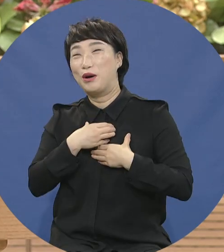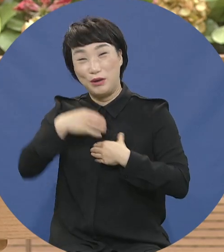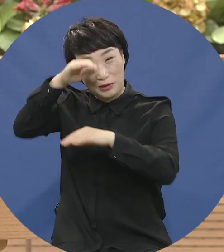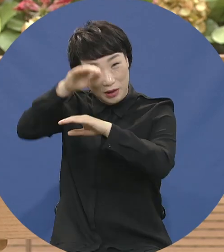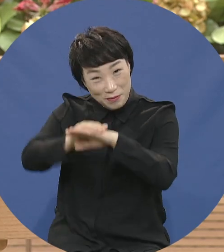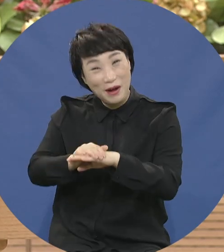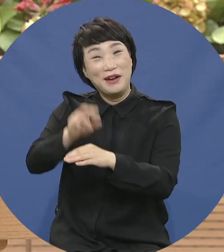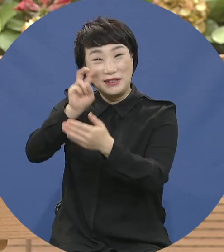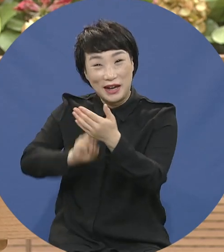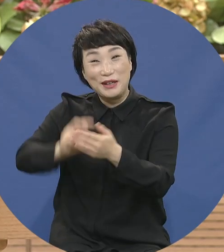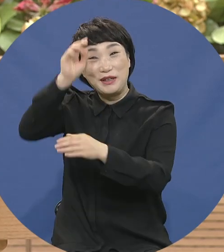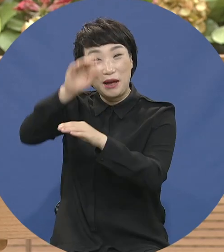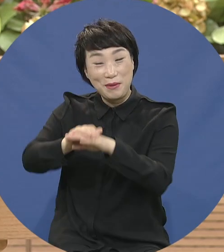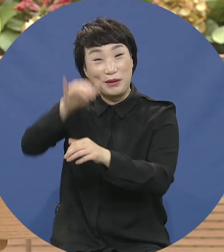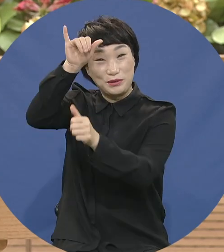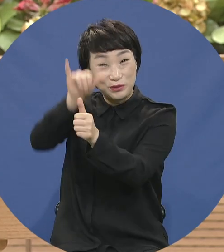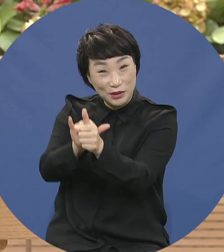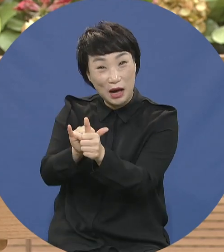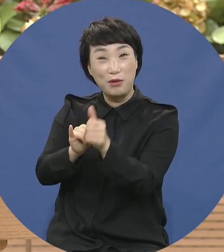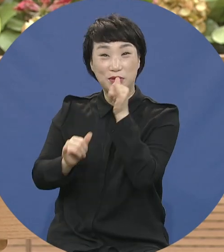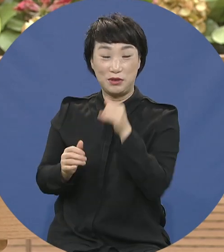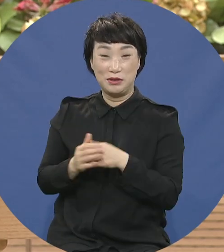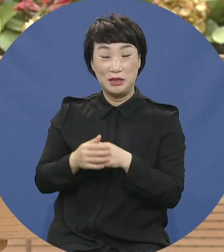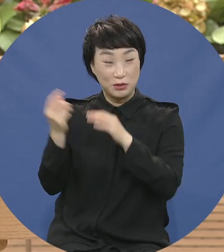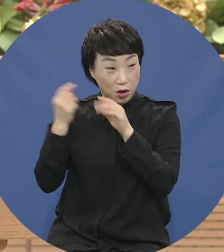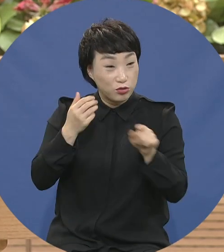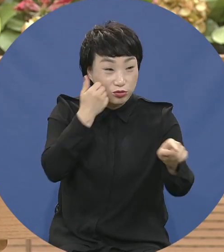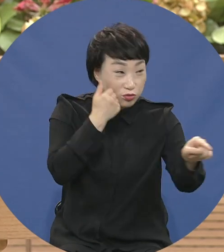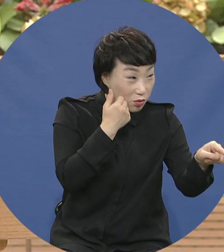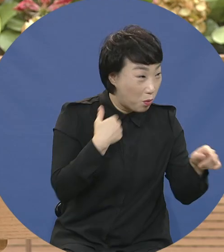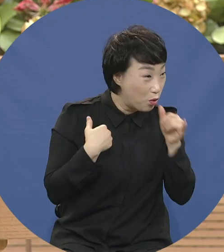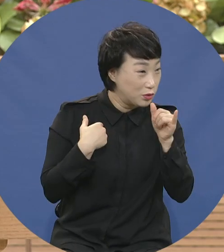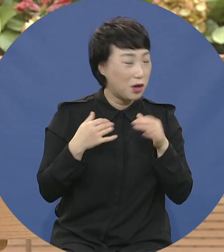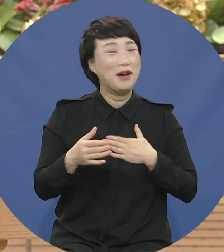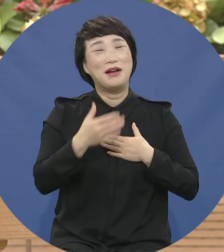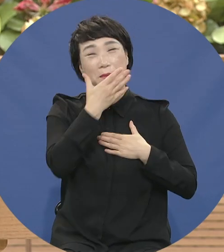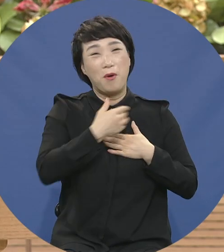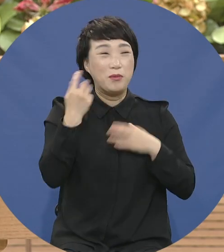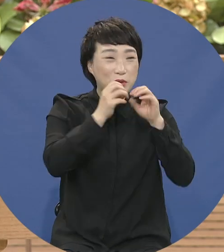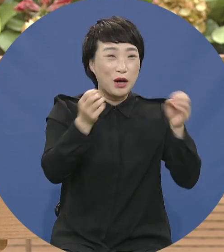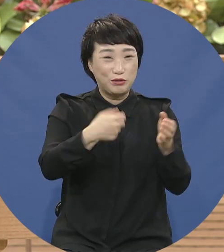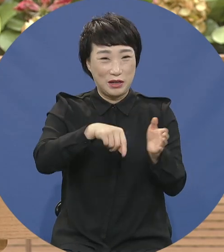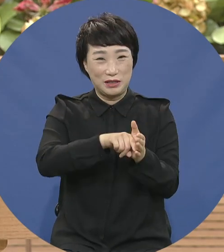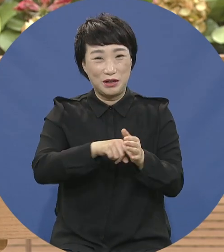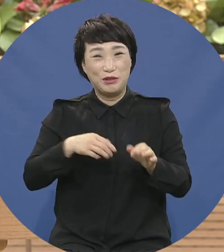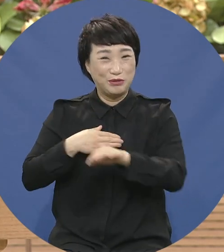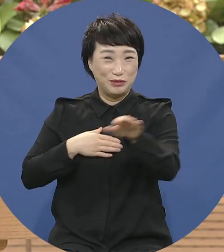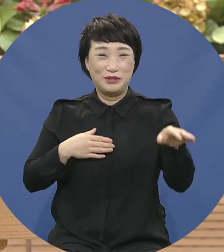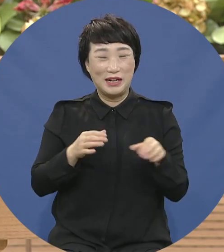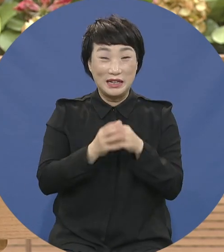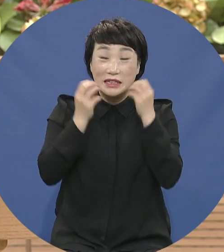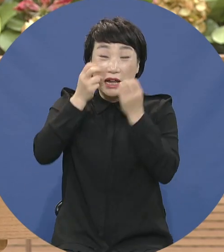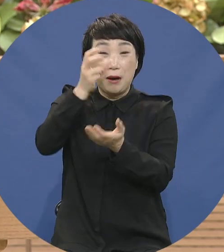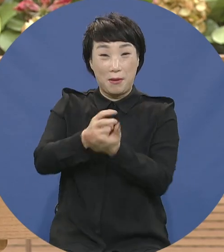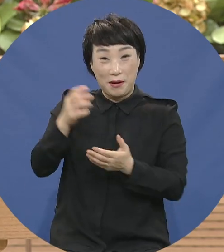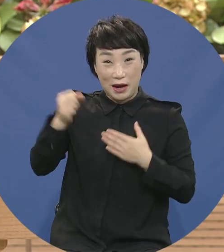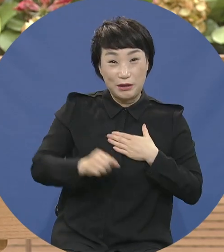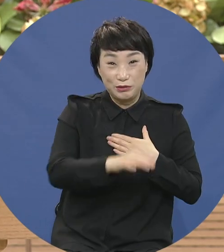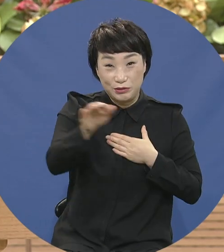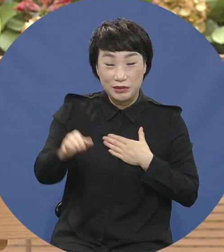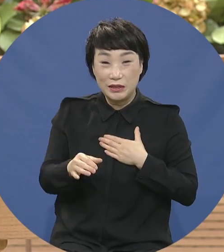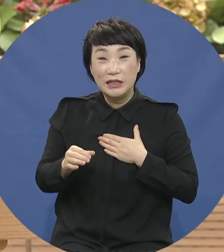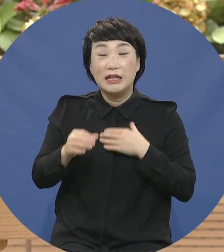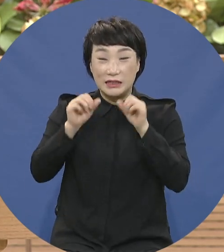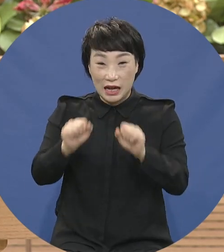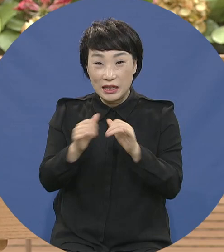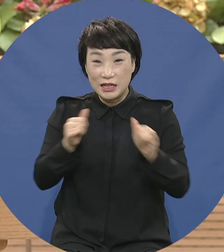경배하고 찬양하고 예배하고 충성하고 이 소식을 모르는 자들에게 복음 전하기 위해서 그래서 좀 새 법을 가진